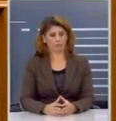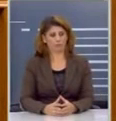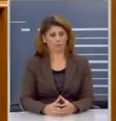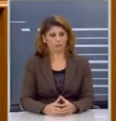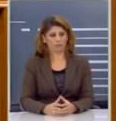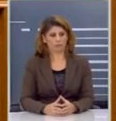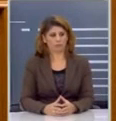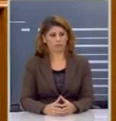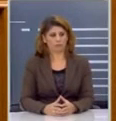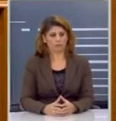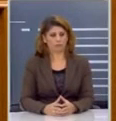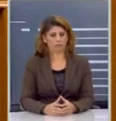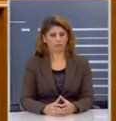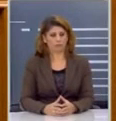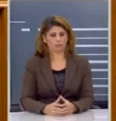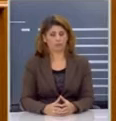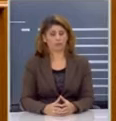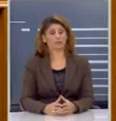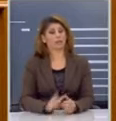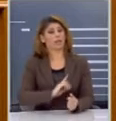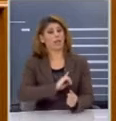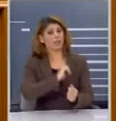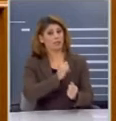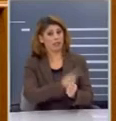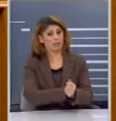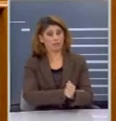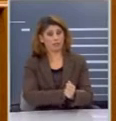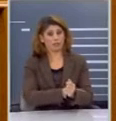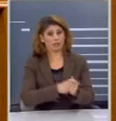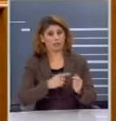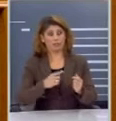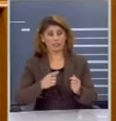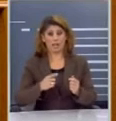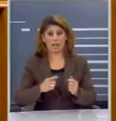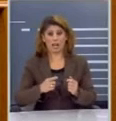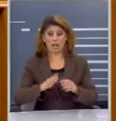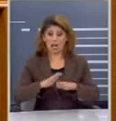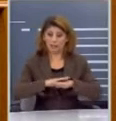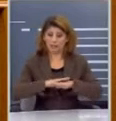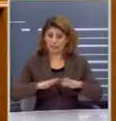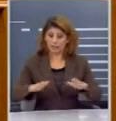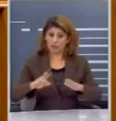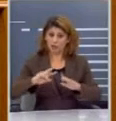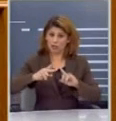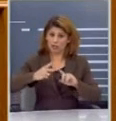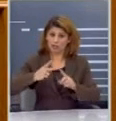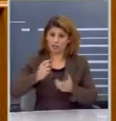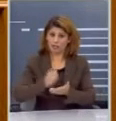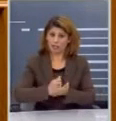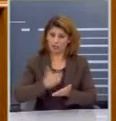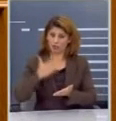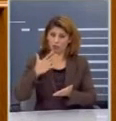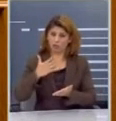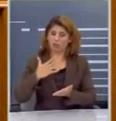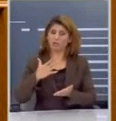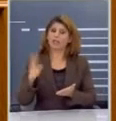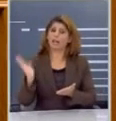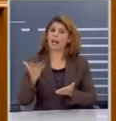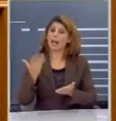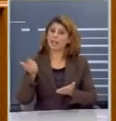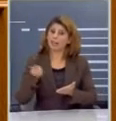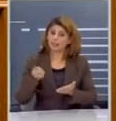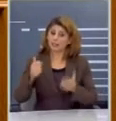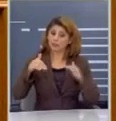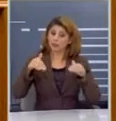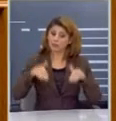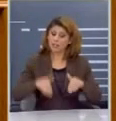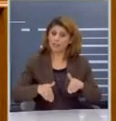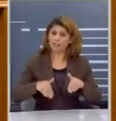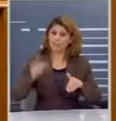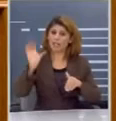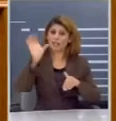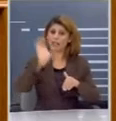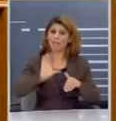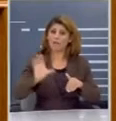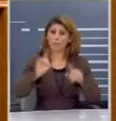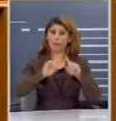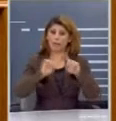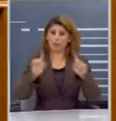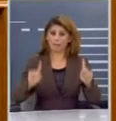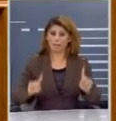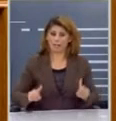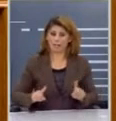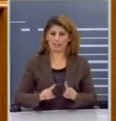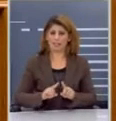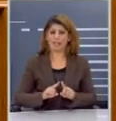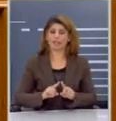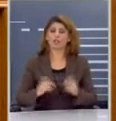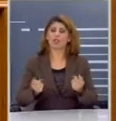Και η δυνατότητα ολοκλήρωσης της δεύτερης αξιολόγησης, εφόσον γίνουν σεβαστά τα ευρωπαϊκά πλαίσια σε ό,τι